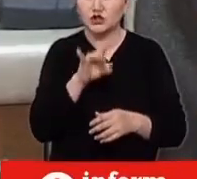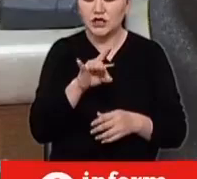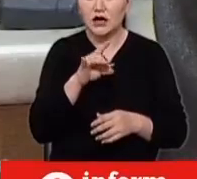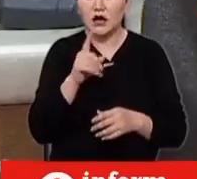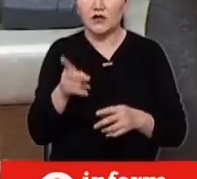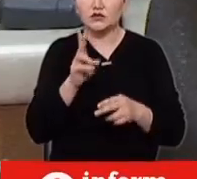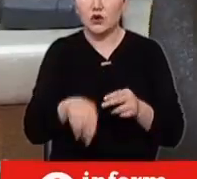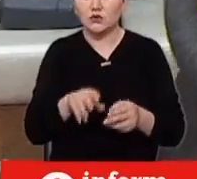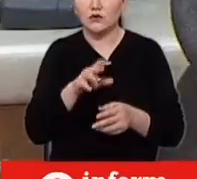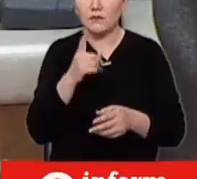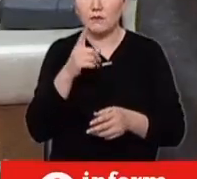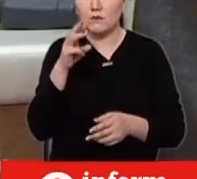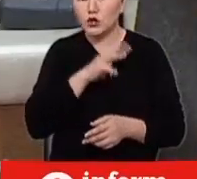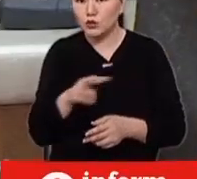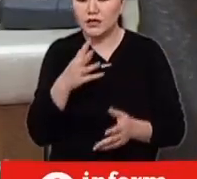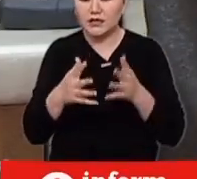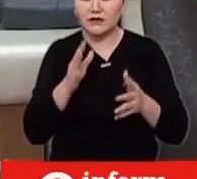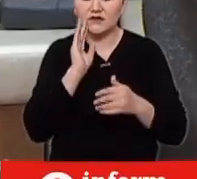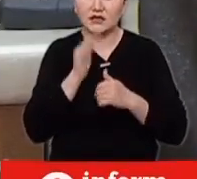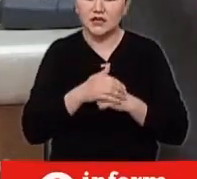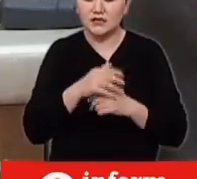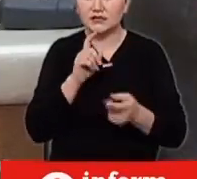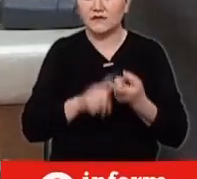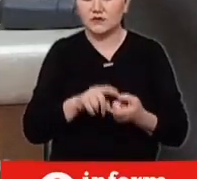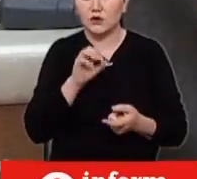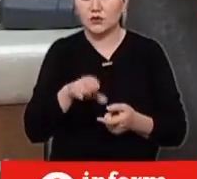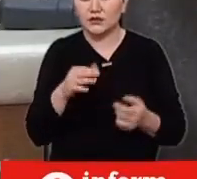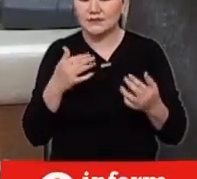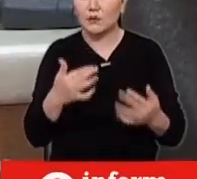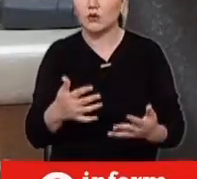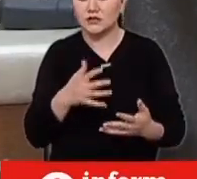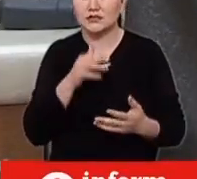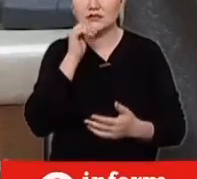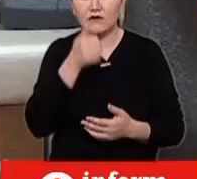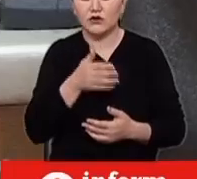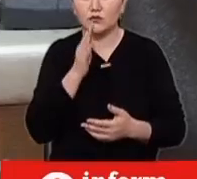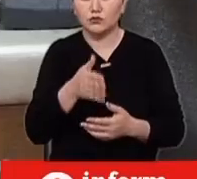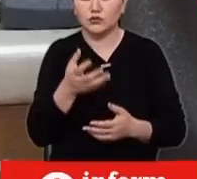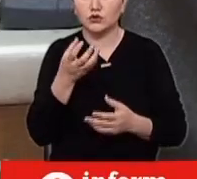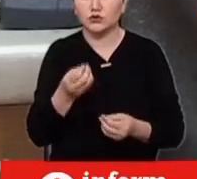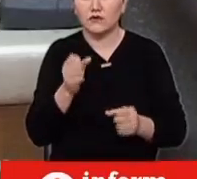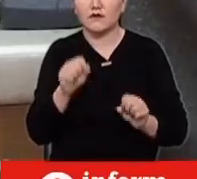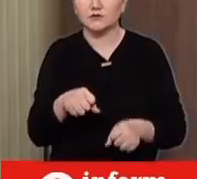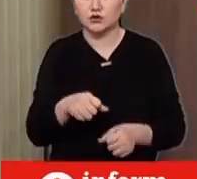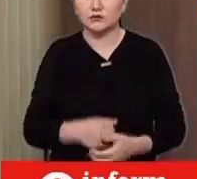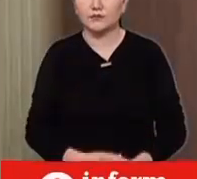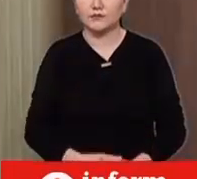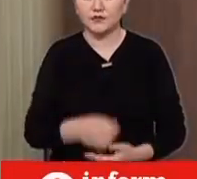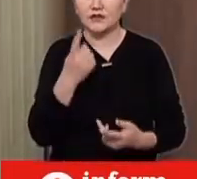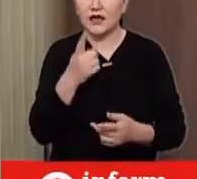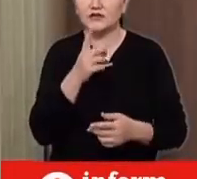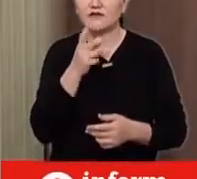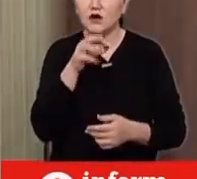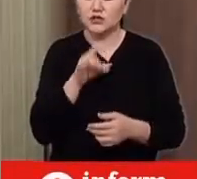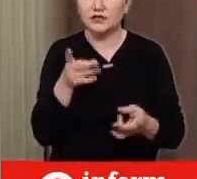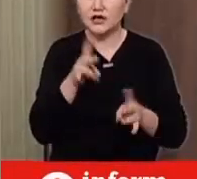закончится там всю минуту, либо в течение там дня, ну, в зависимости, да, от спроса, то завтра у них будет еще возможность. Ни один ваучер